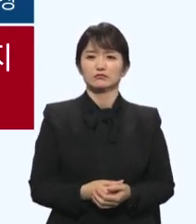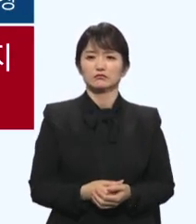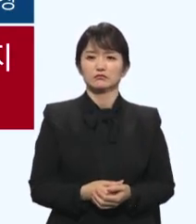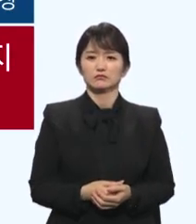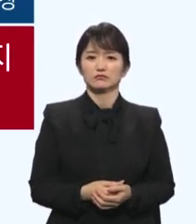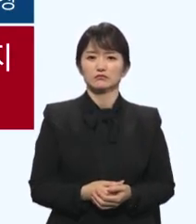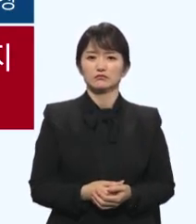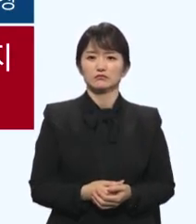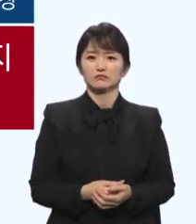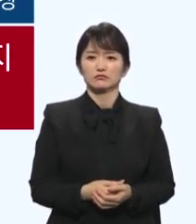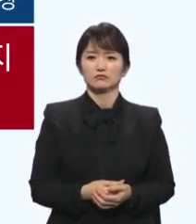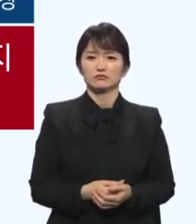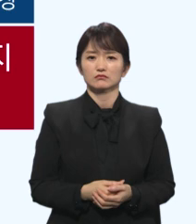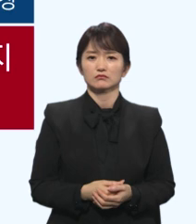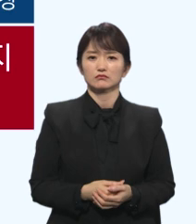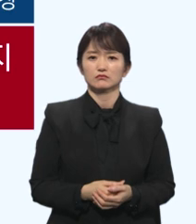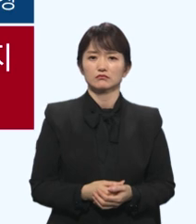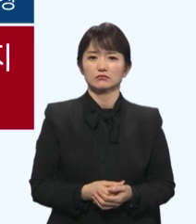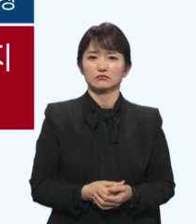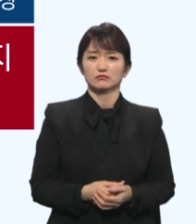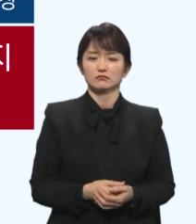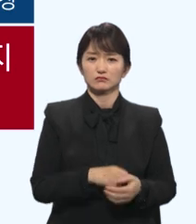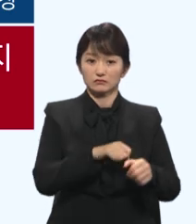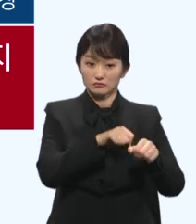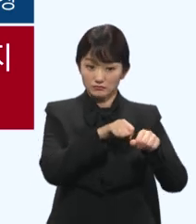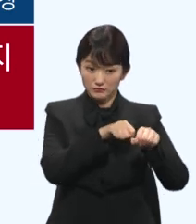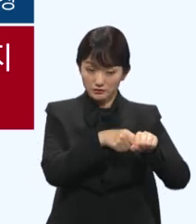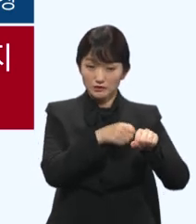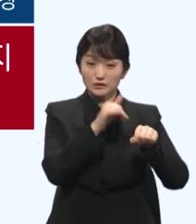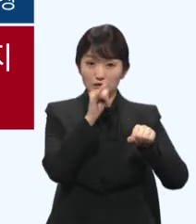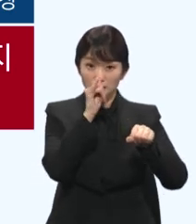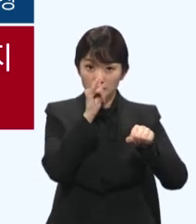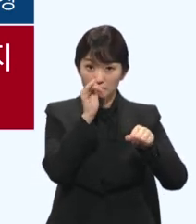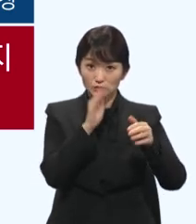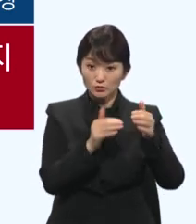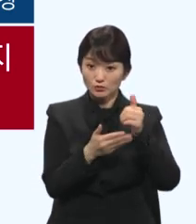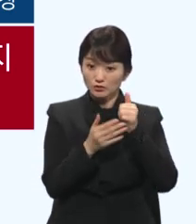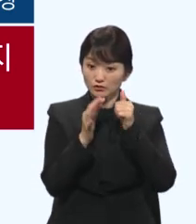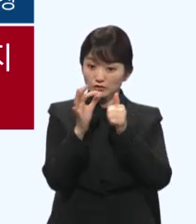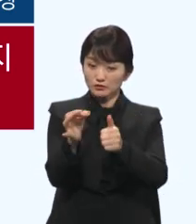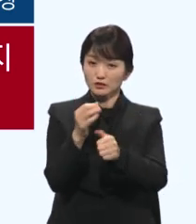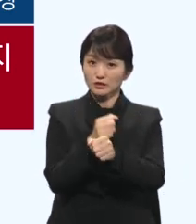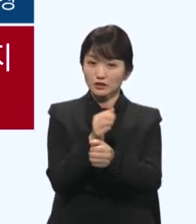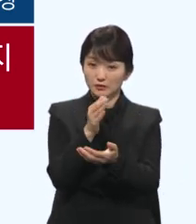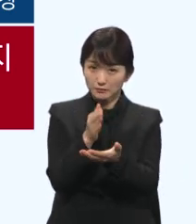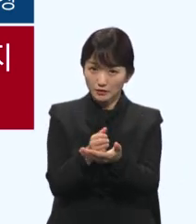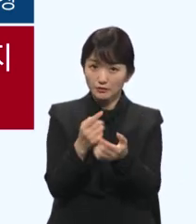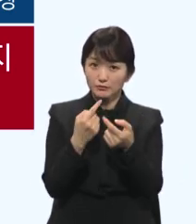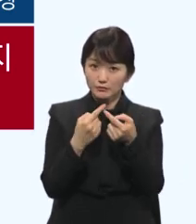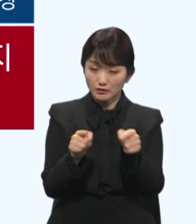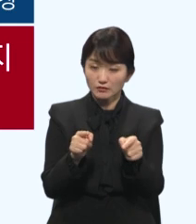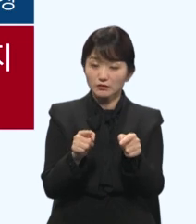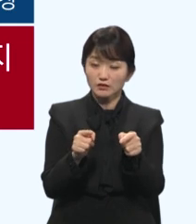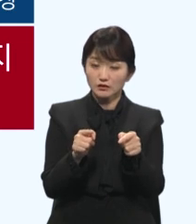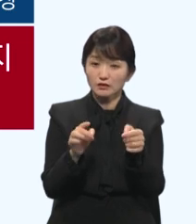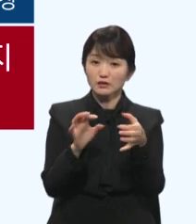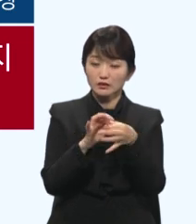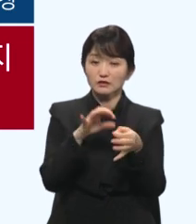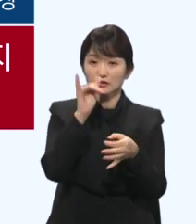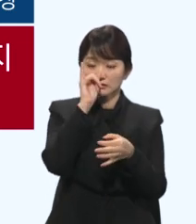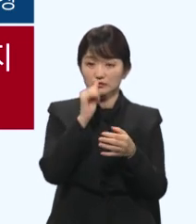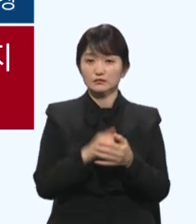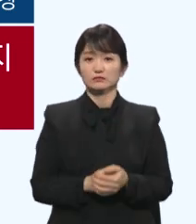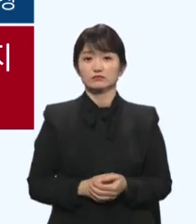물론 징계 이력이 있다고 하면은 그게 공천에 뭐 반영이 되거나 뭐 이런이 평가에 반영이 될 수 있겠지만 형식적으로 보면은 공천에 직접적으로 영향을 받지 않을